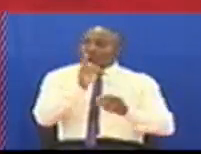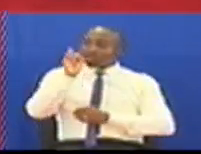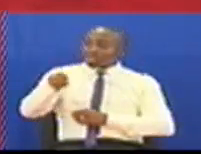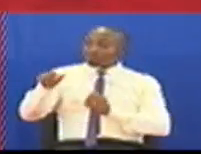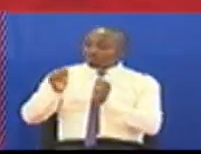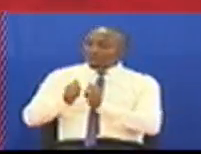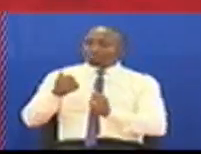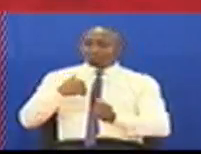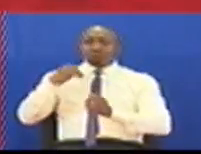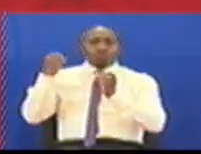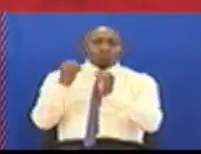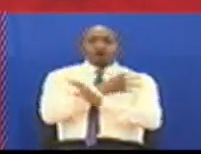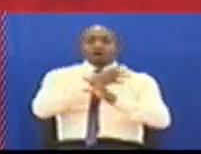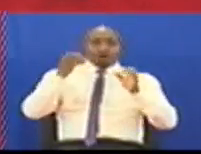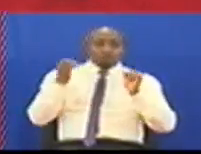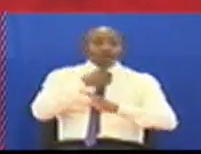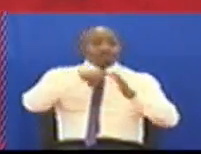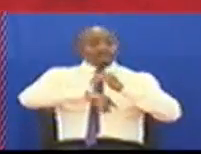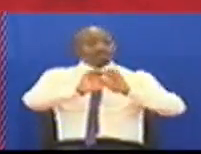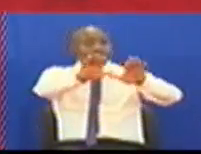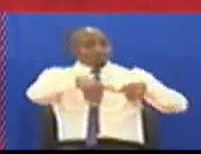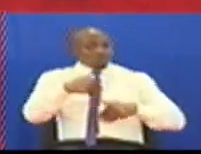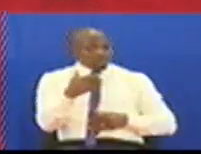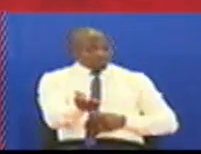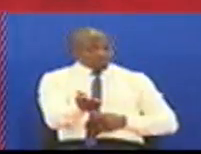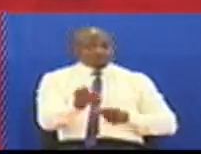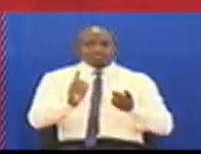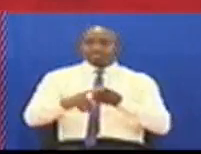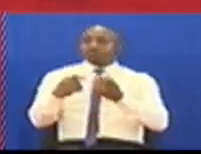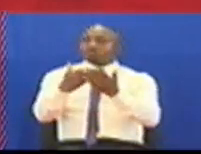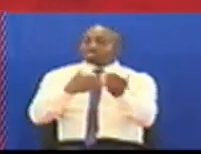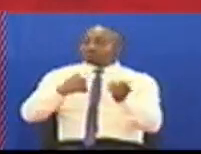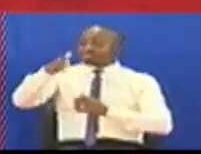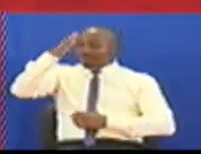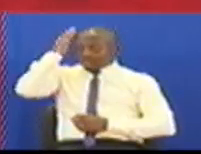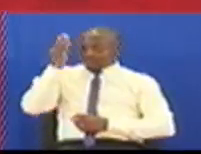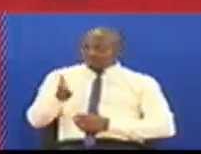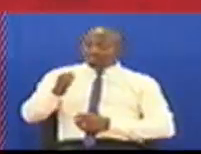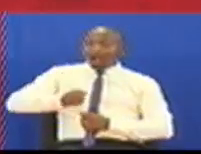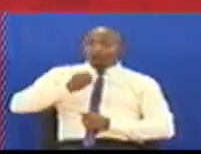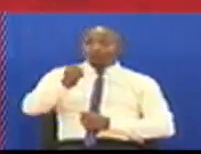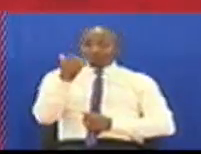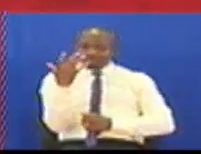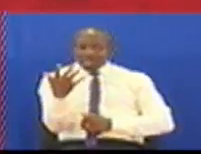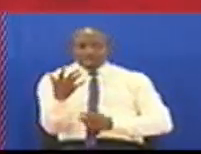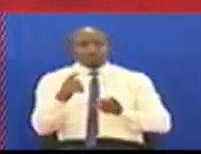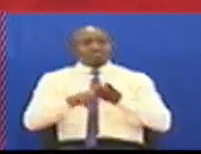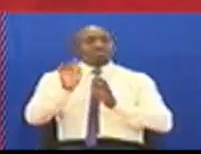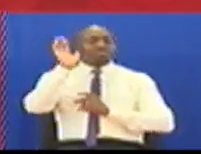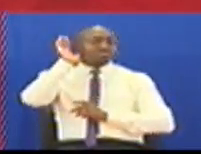niliyasema sana ndani ya bunge hili. Lakini kwa sababu serikali ya awamu ya tano, serikali